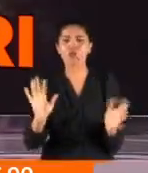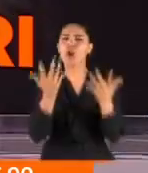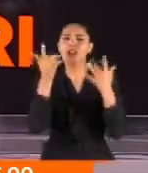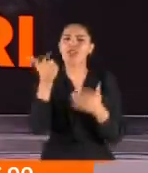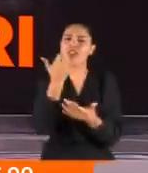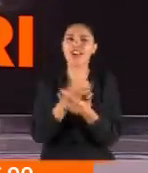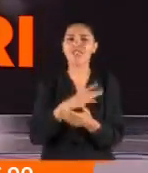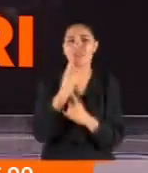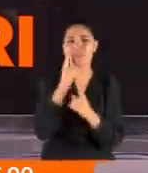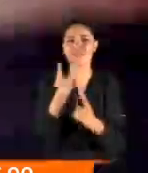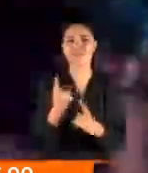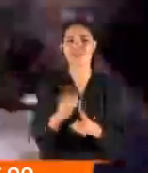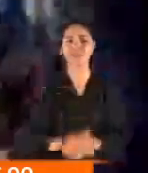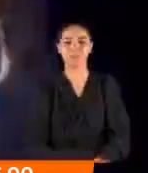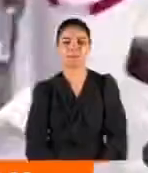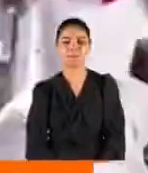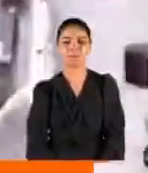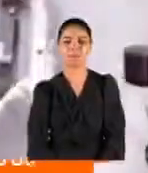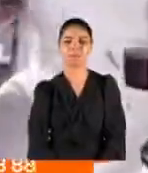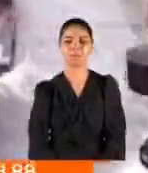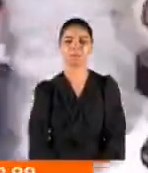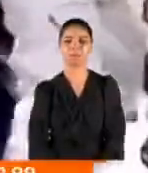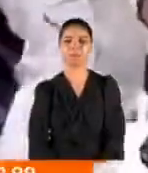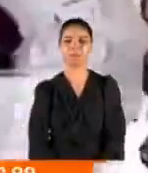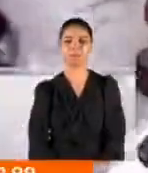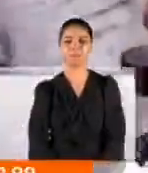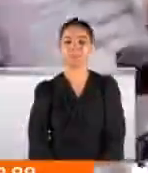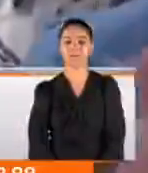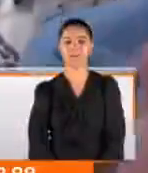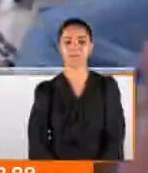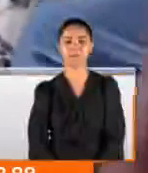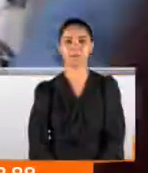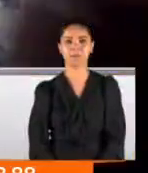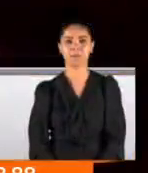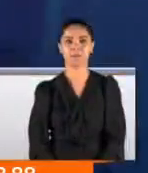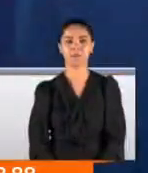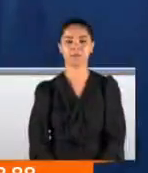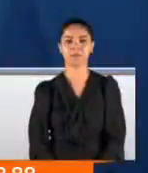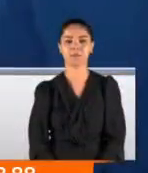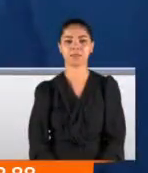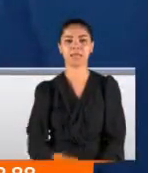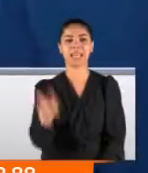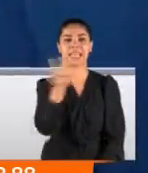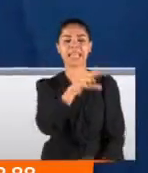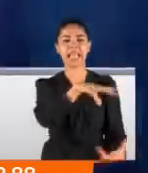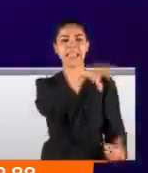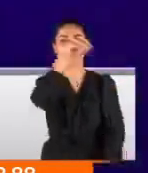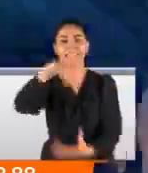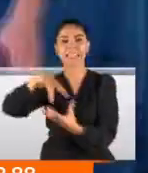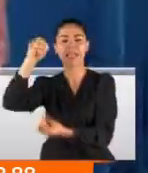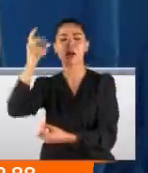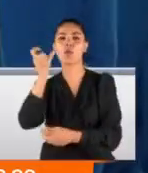çıktı. Get the ping pong ball through the hatch seals. İki takıma ayrıldılar,